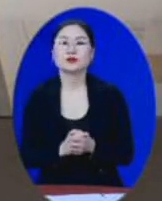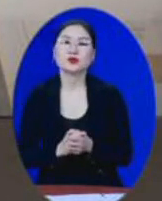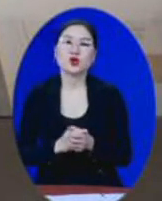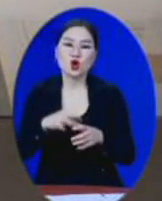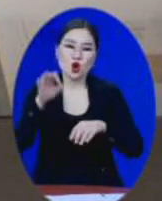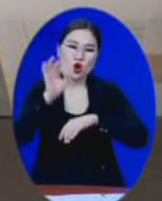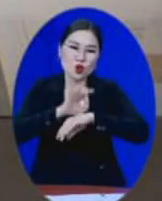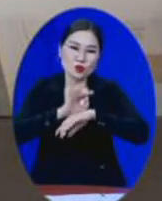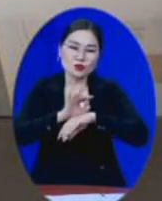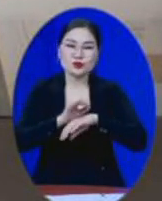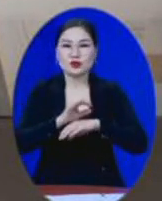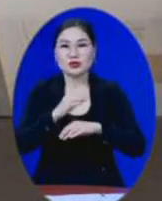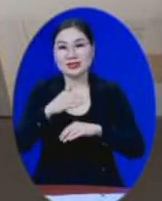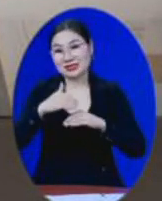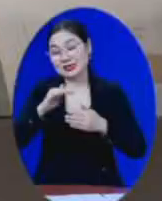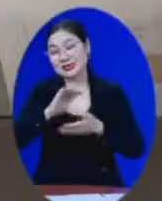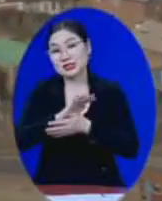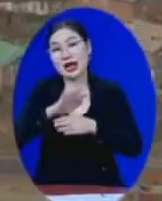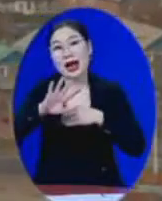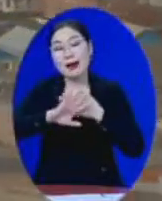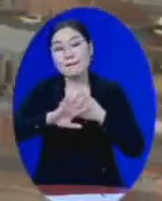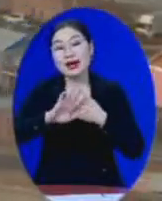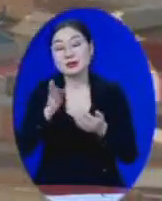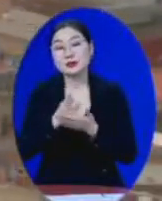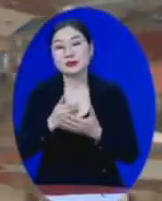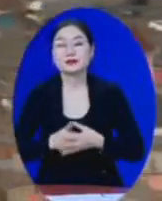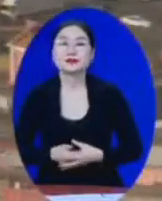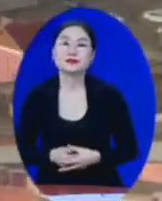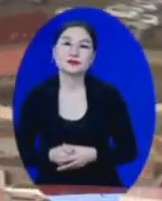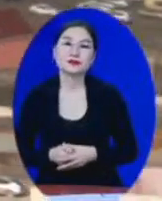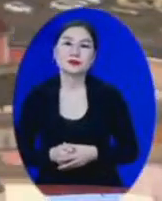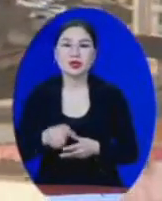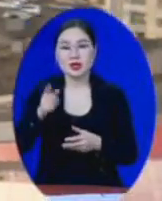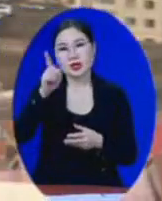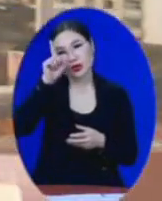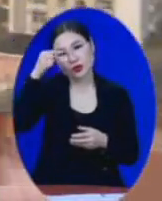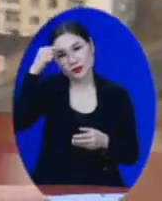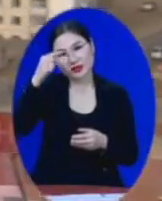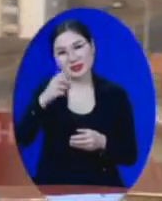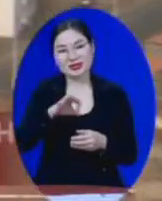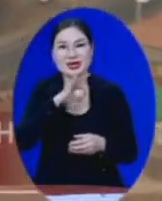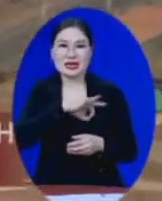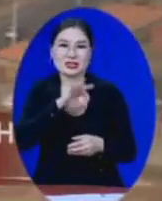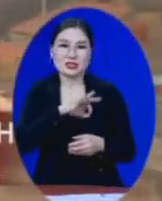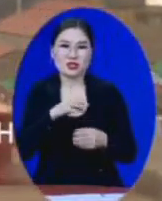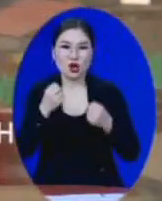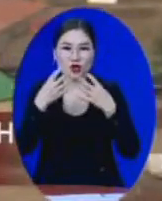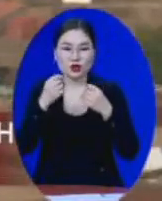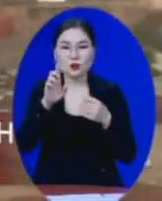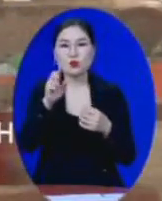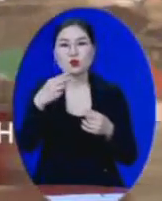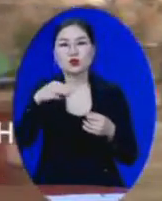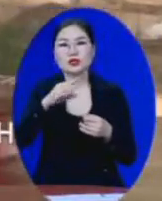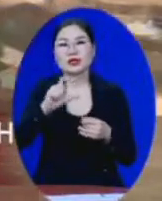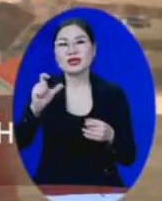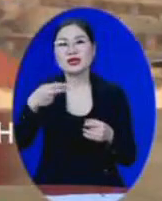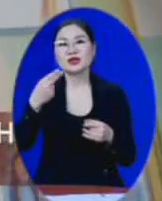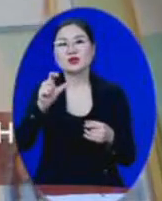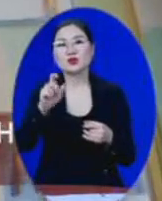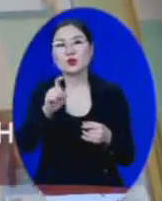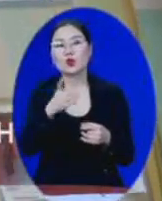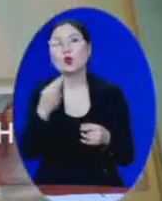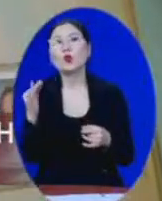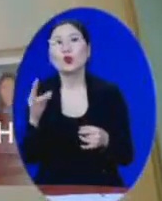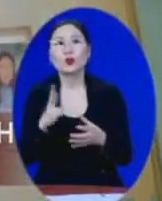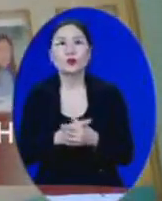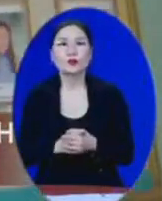өвчин зовлон туссан ч хөнгөн өнгөрдөг гэдгийг тэд хэлж байна. Эрүүл мэндэд ашиг тустай бүтээгдэхүүн үйлдвэрлэж байгаа компаниудын нэг бол